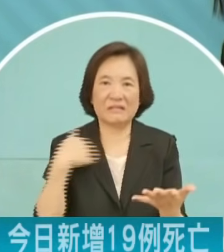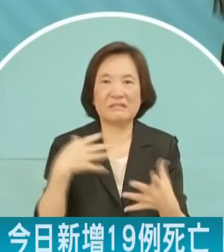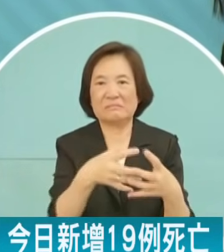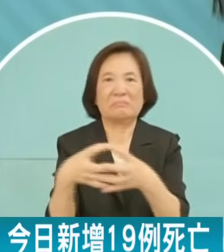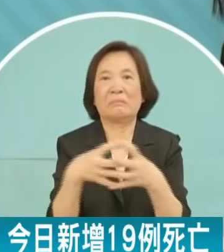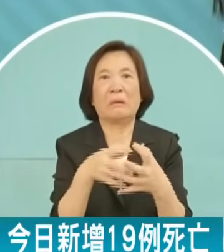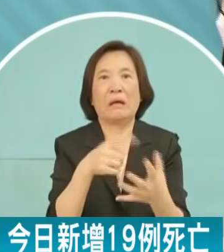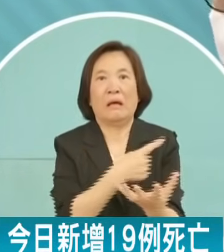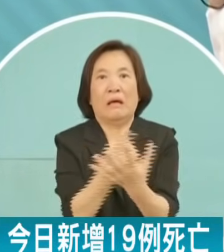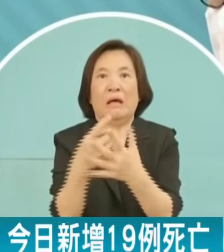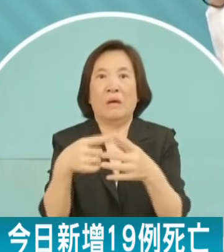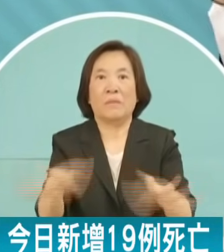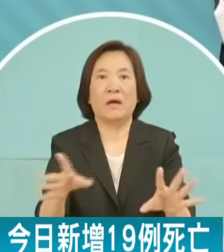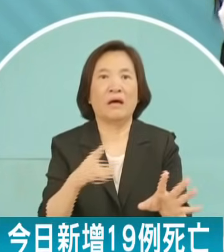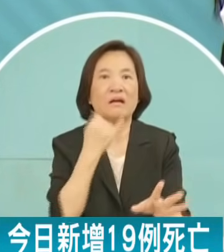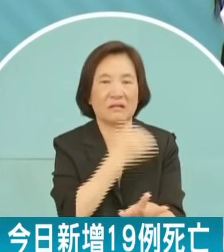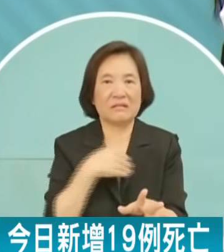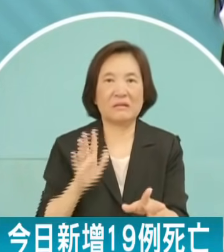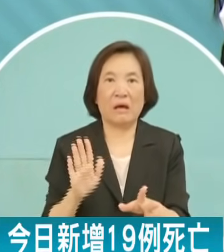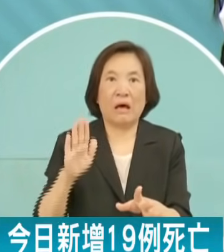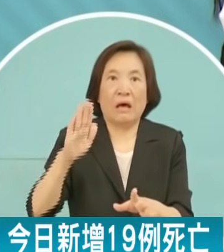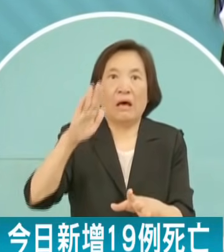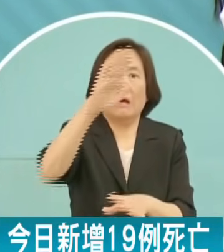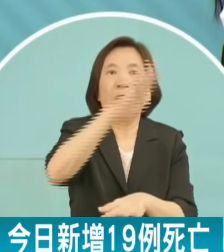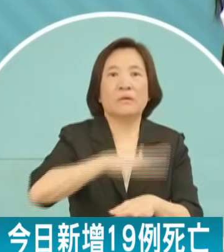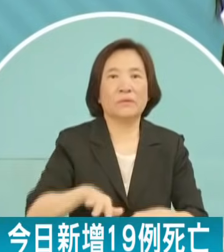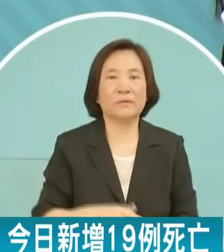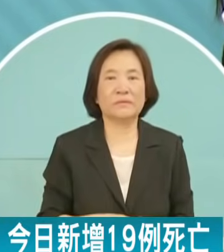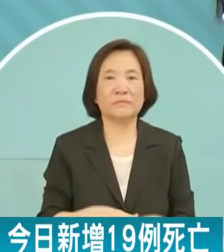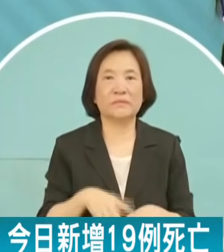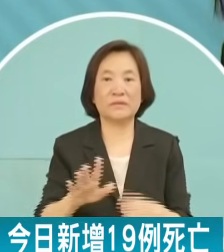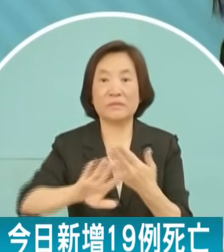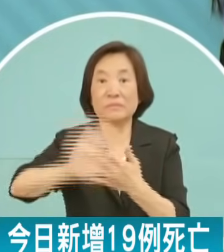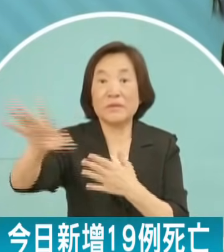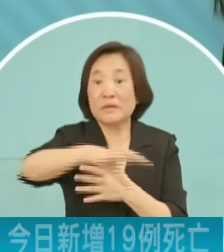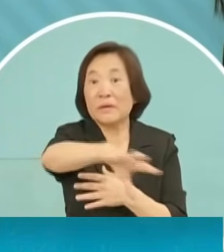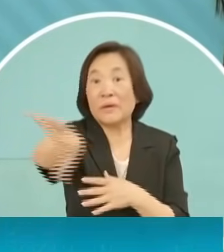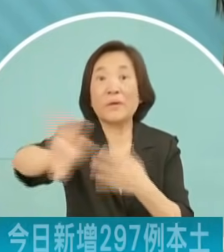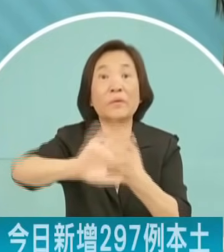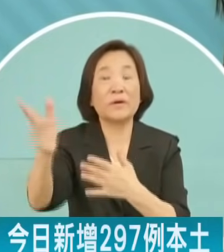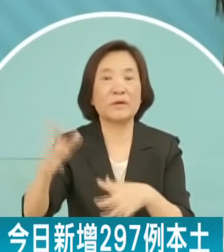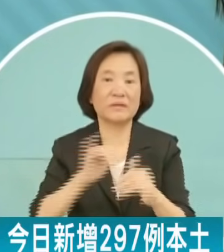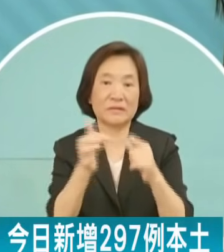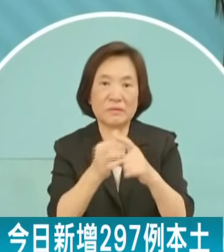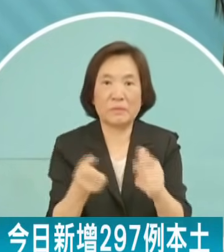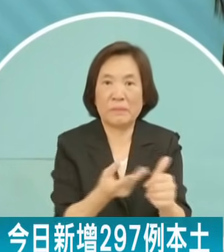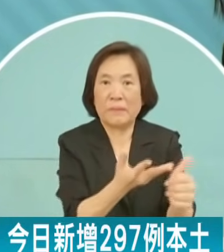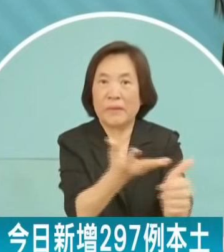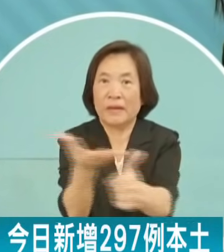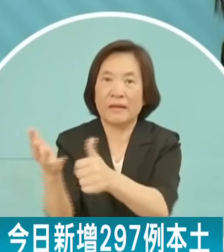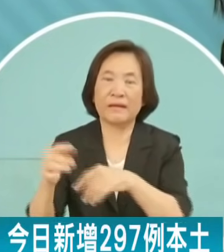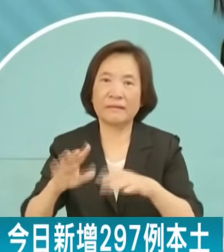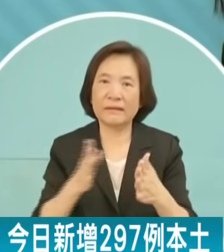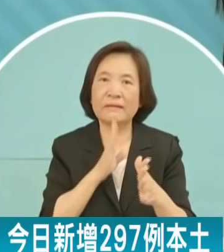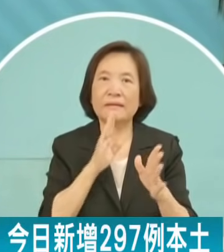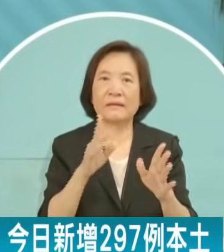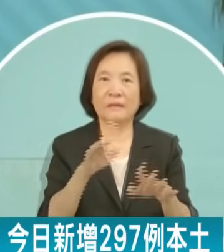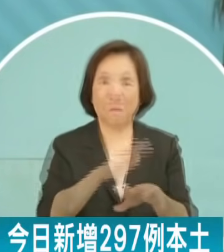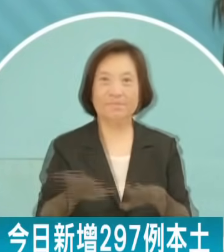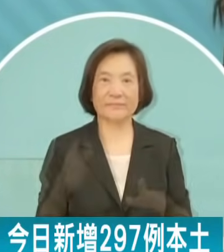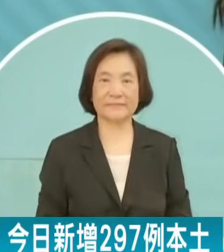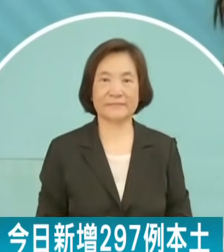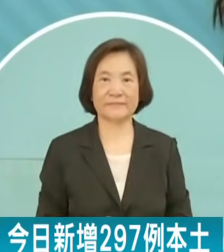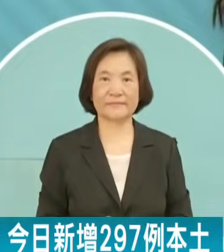上飙升的。因为在其他国家达到这种社区感染一定的数量，基本上它是常常会失